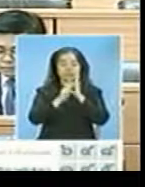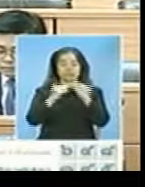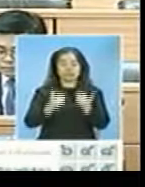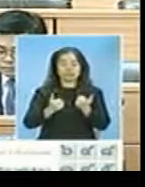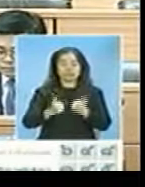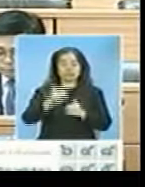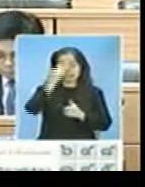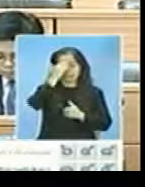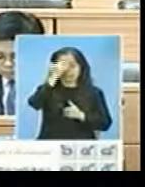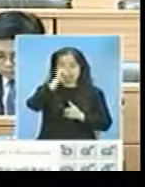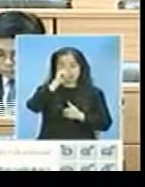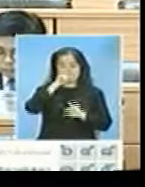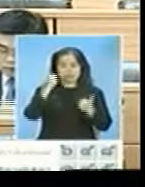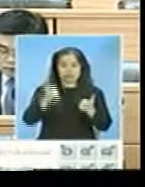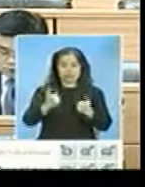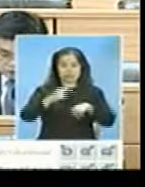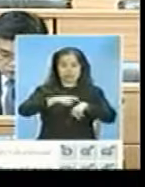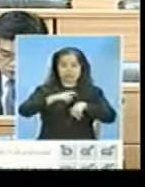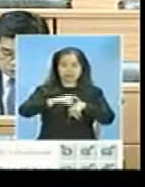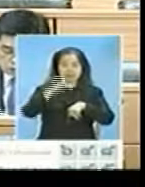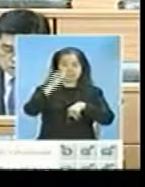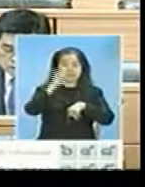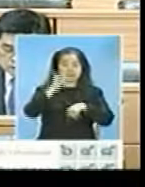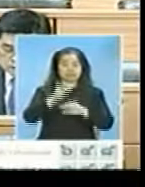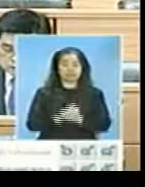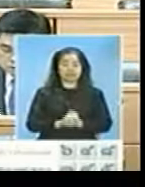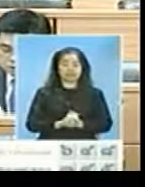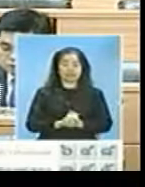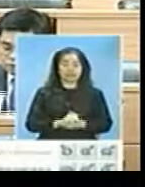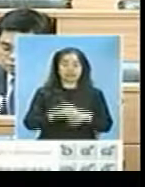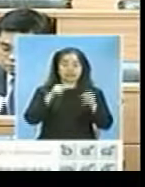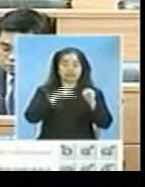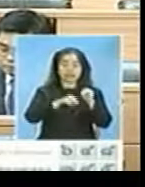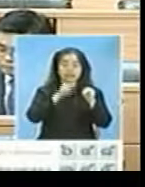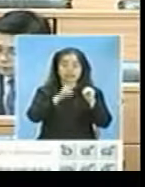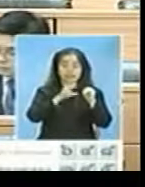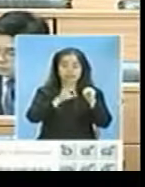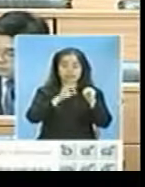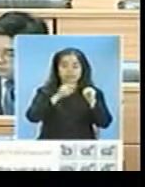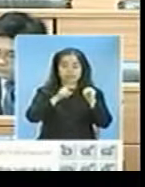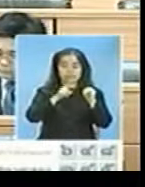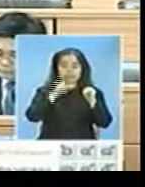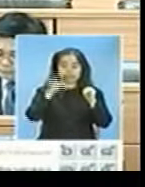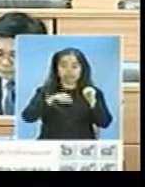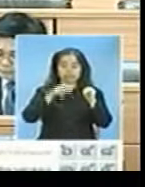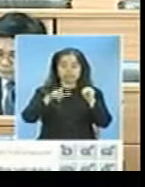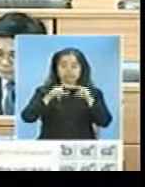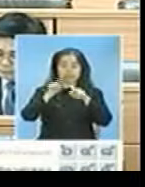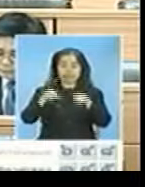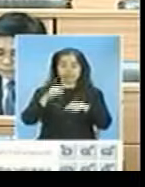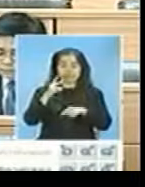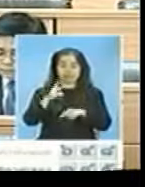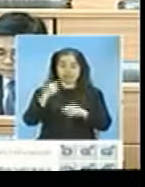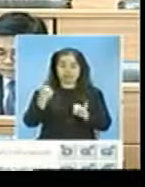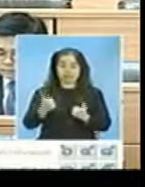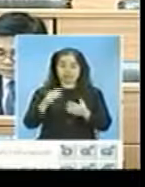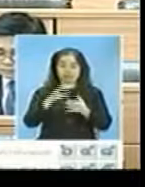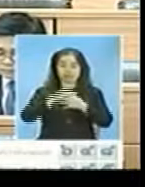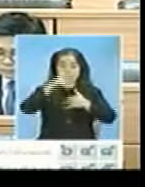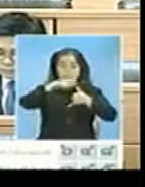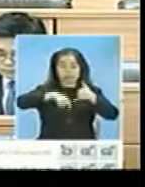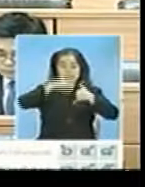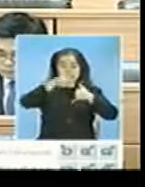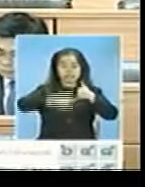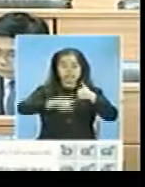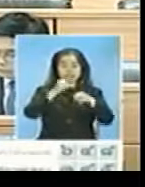เพราะเห็นว่าเงื่อนไขของเวลาไม่เหมาะสมมาตรา 291/3 วงเล็บ 2เราจะพูดกันถึงเรื่องคุณสมบัติของสส